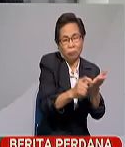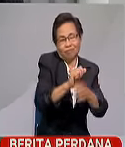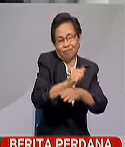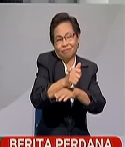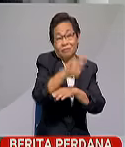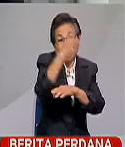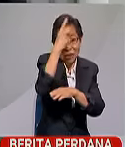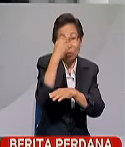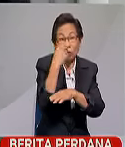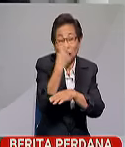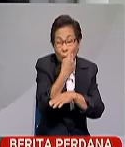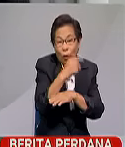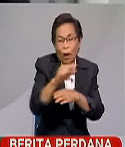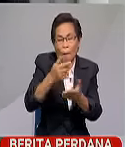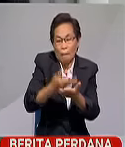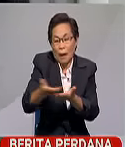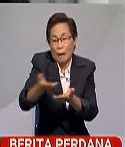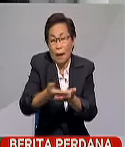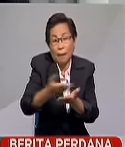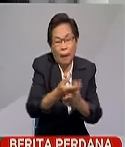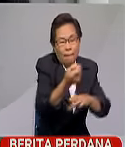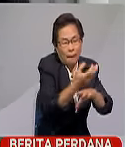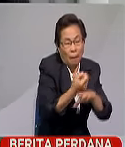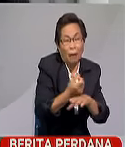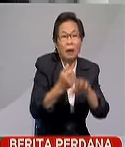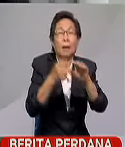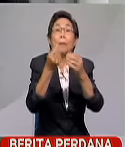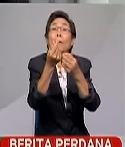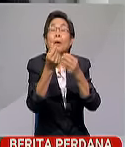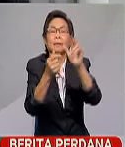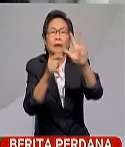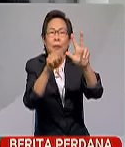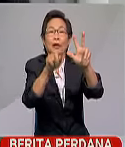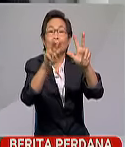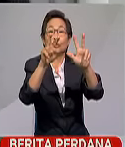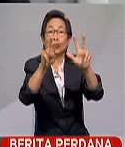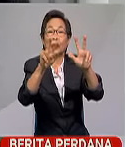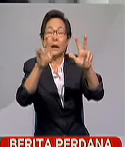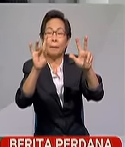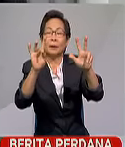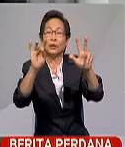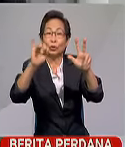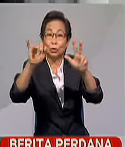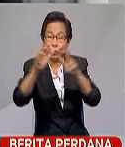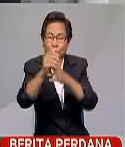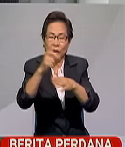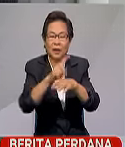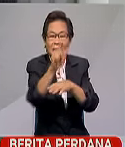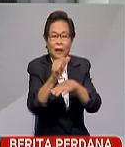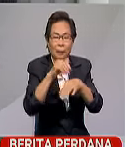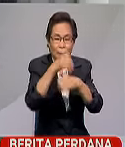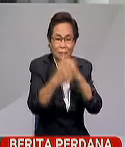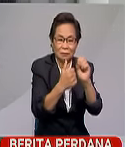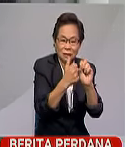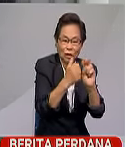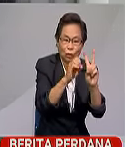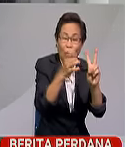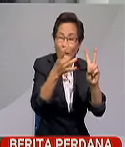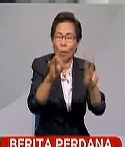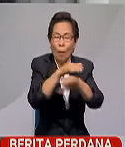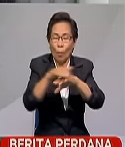bagi membeli set barang kemas mewah bernilai 3.282 juta ringgit di Itali pada tahun 2014,